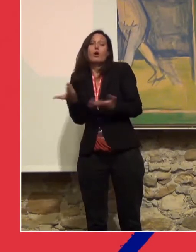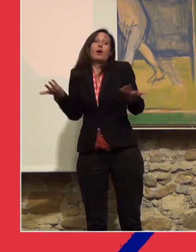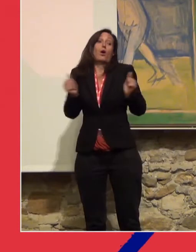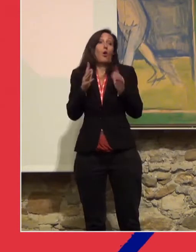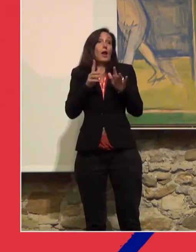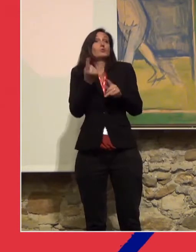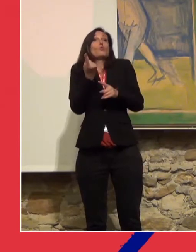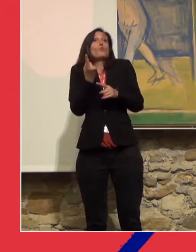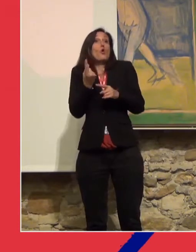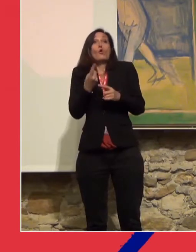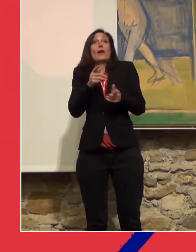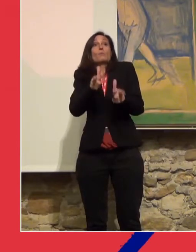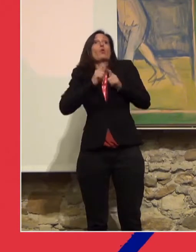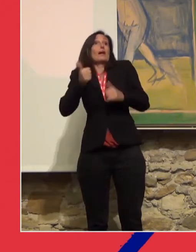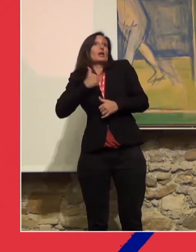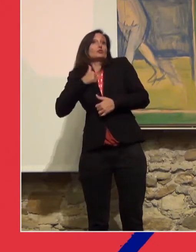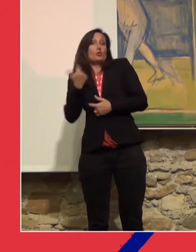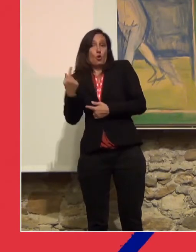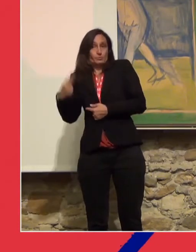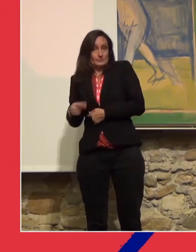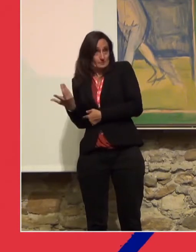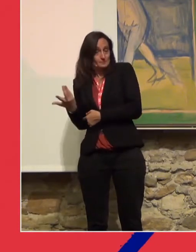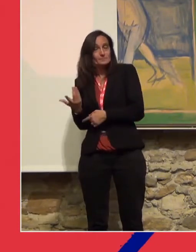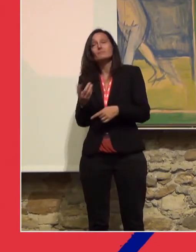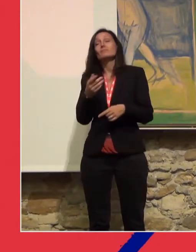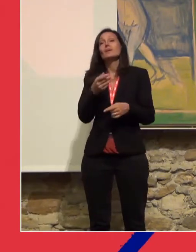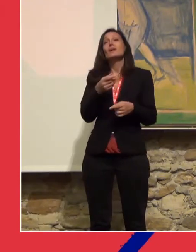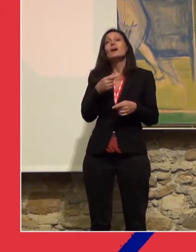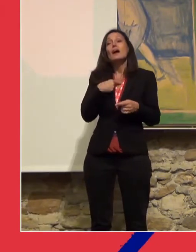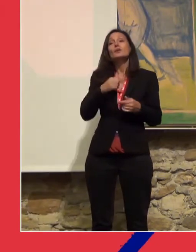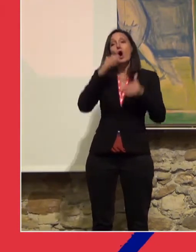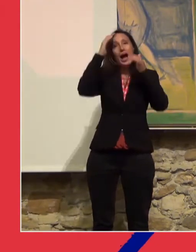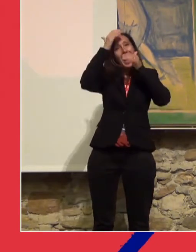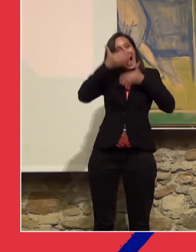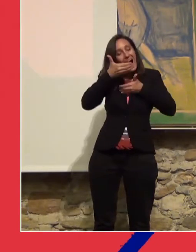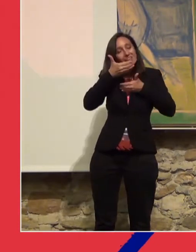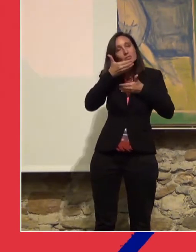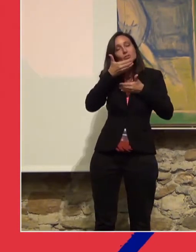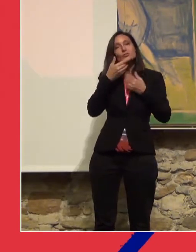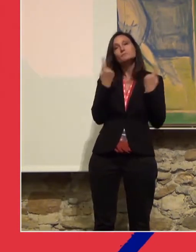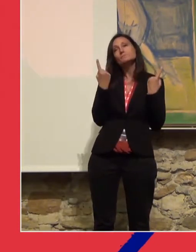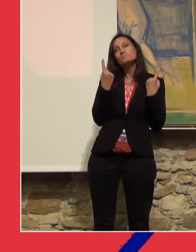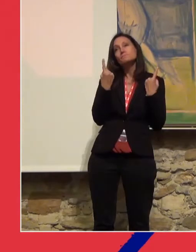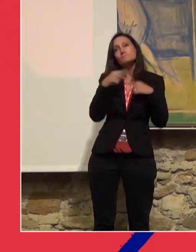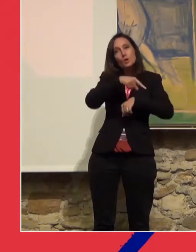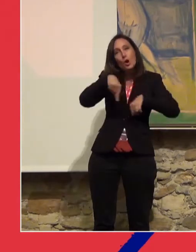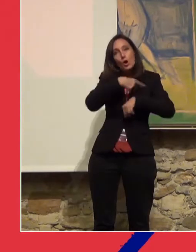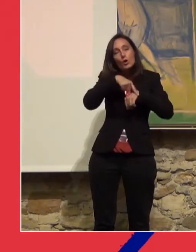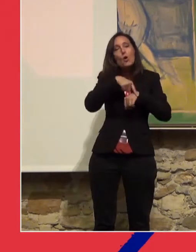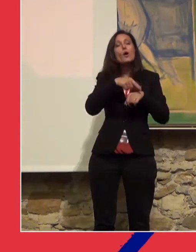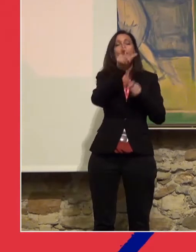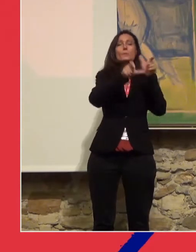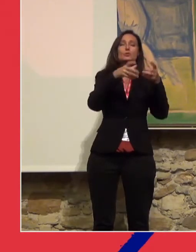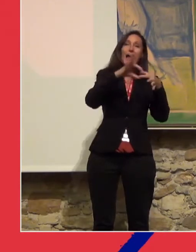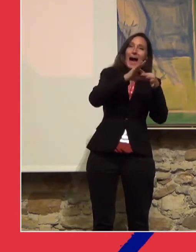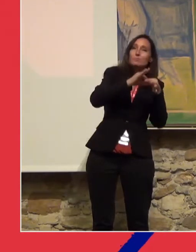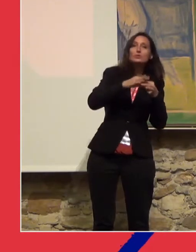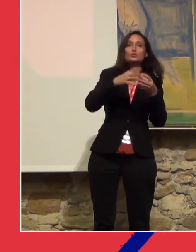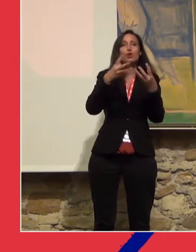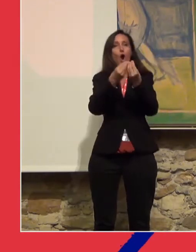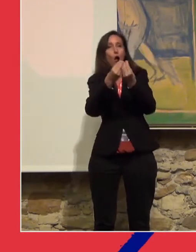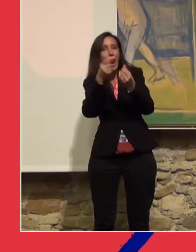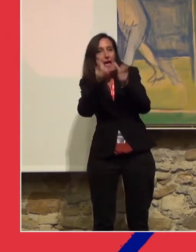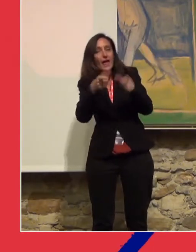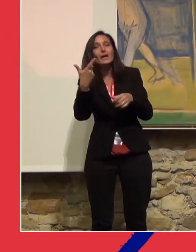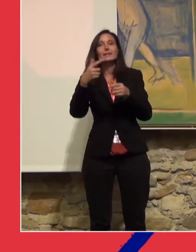dell'ossigeno, giungevano in continuazione messaggi di amici, di colleghi, di pazienti che si ricordavano di me